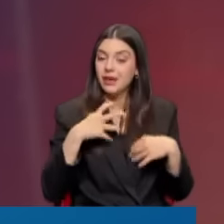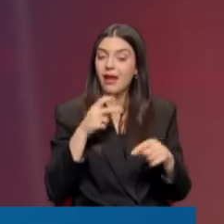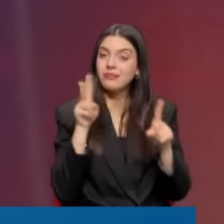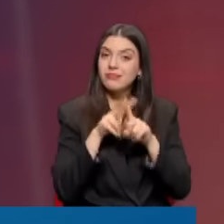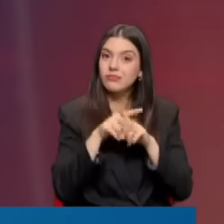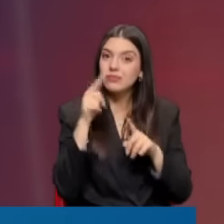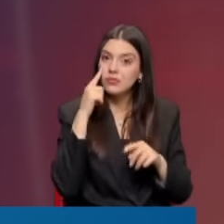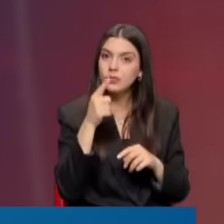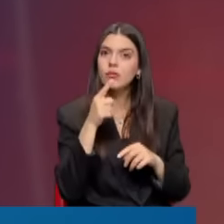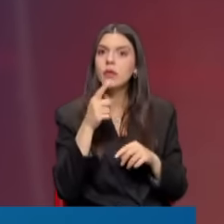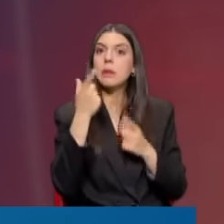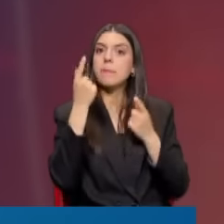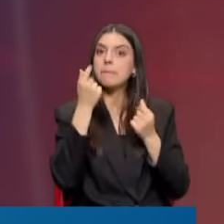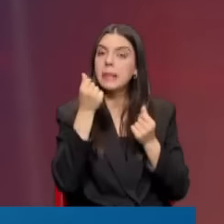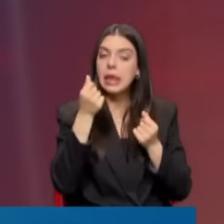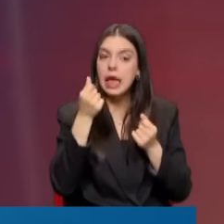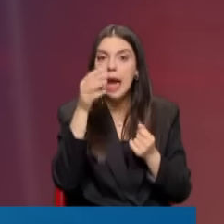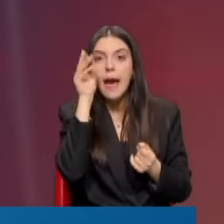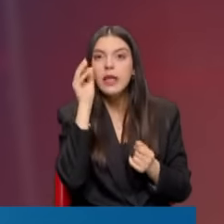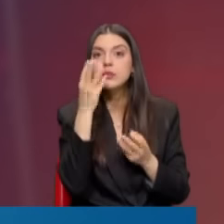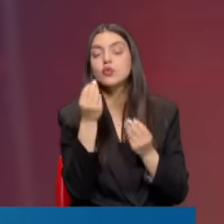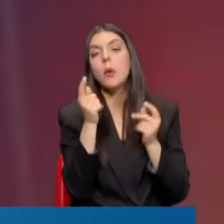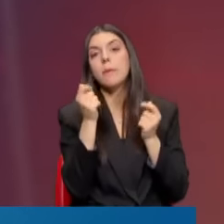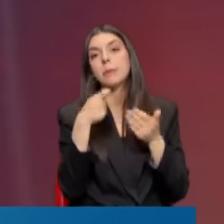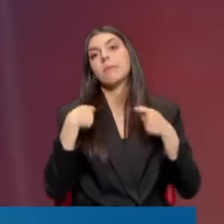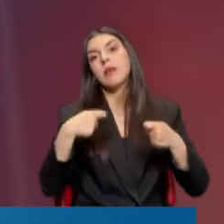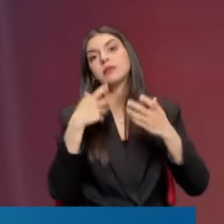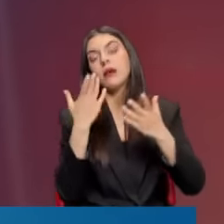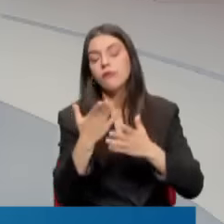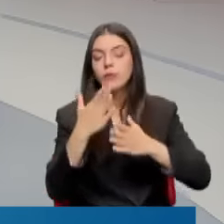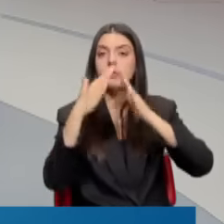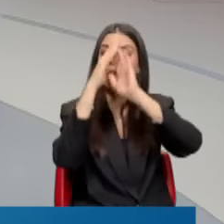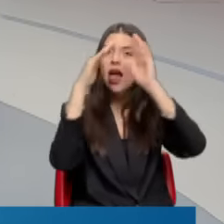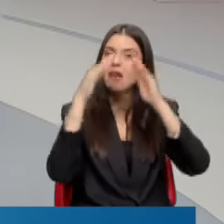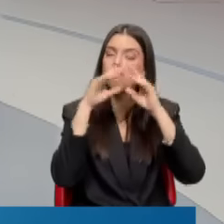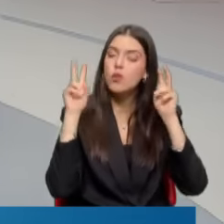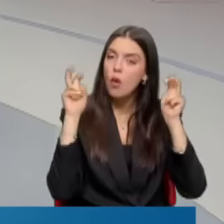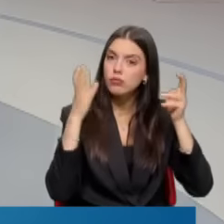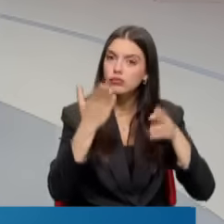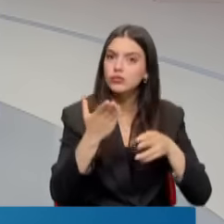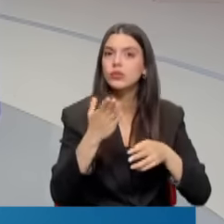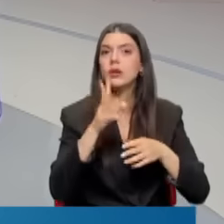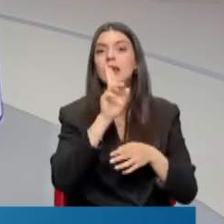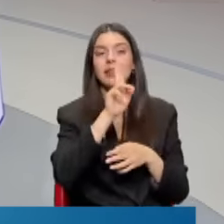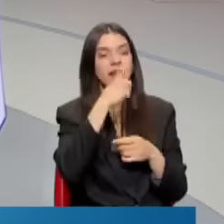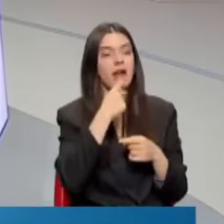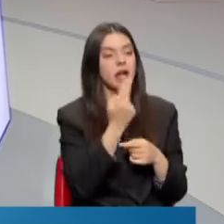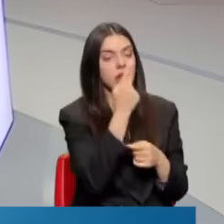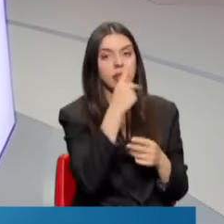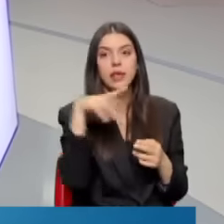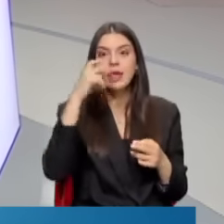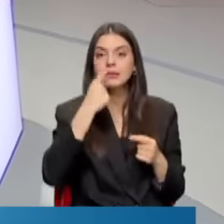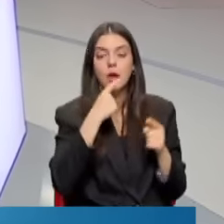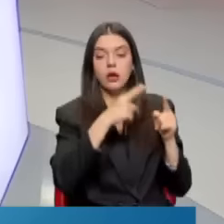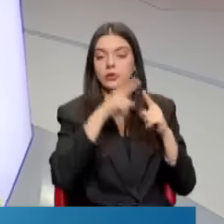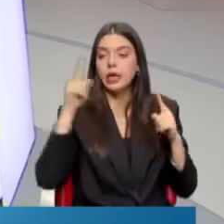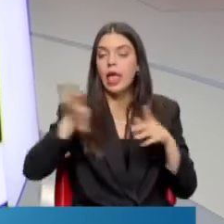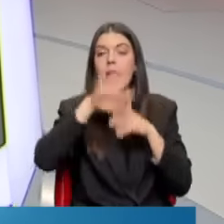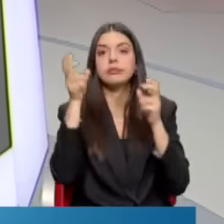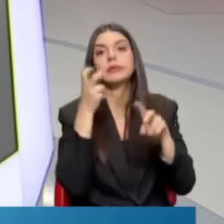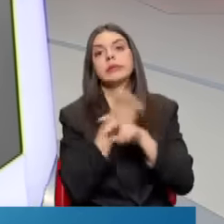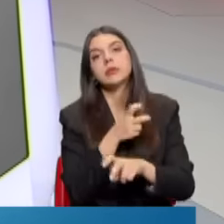aynı zamanda maddi anlamda Eee ciddi bir maliyet barınma meselesi 7'den 70'e hepimiz için bir kriz Ken onlar için